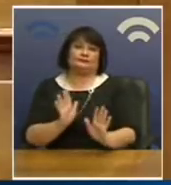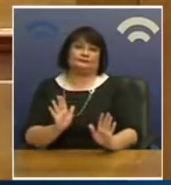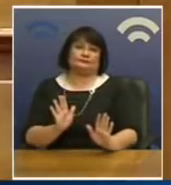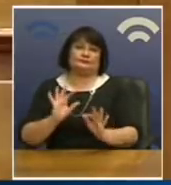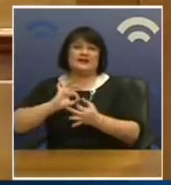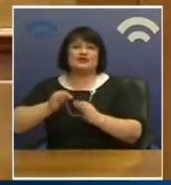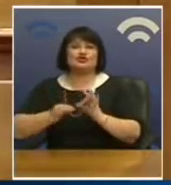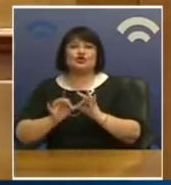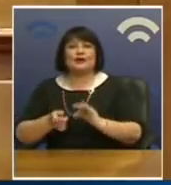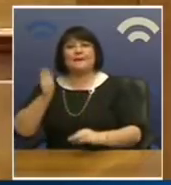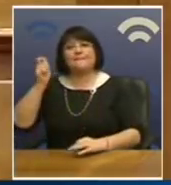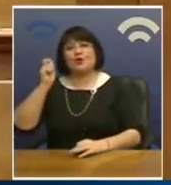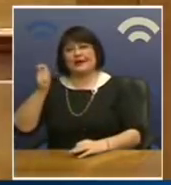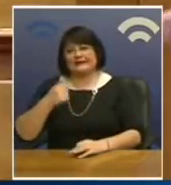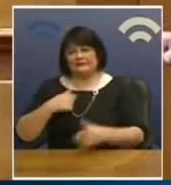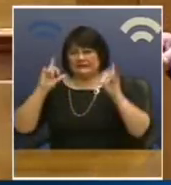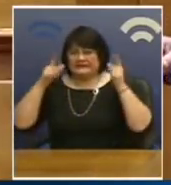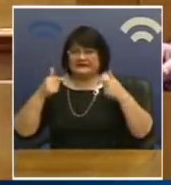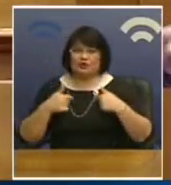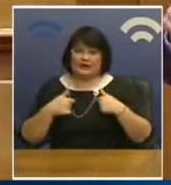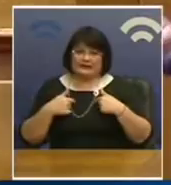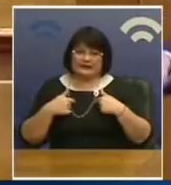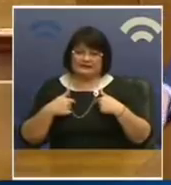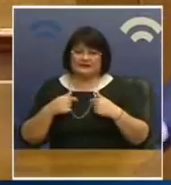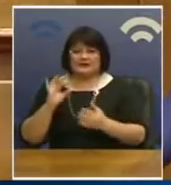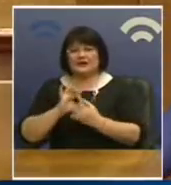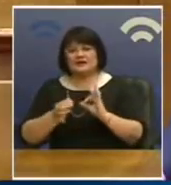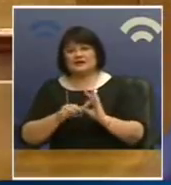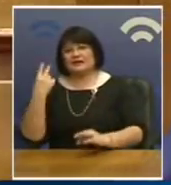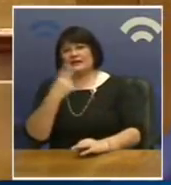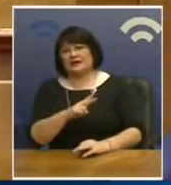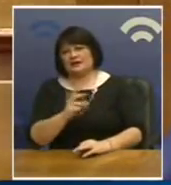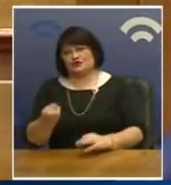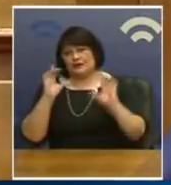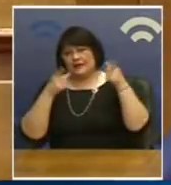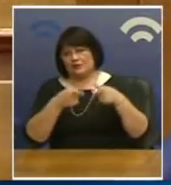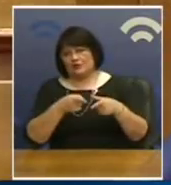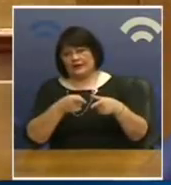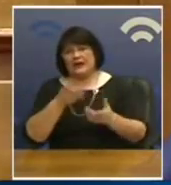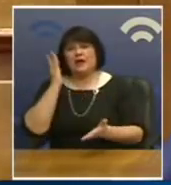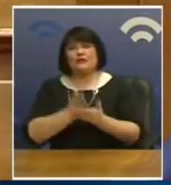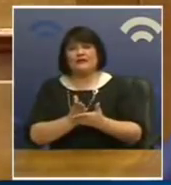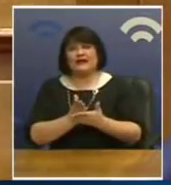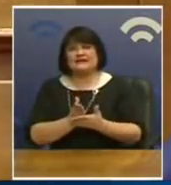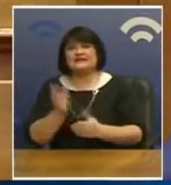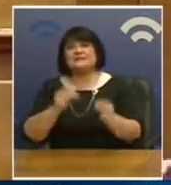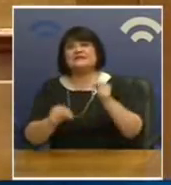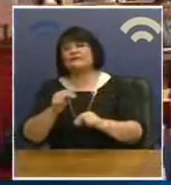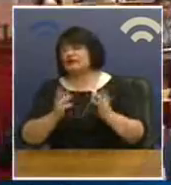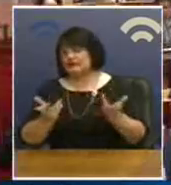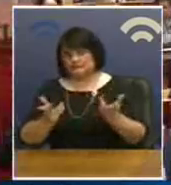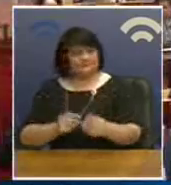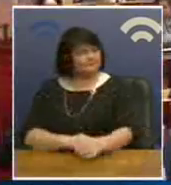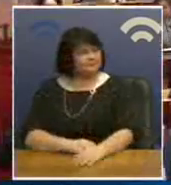του πολιτεύματός μας, αλλά και στην ιστορία της δικής σας παράταξης. Επιλέξτε λοιπόν με την ψήφο σας σήμερα.